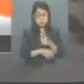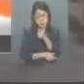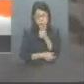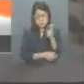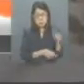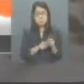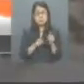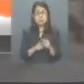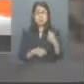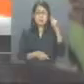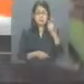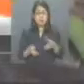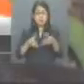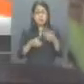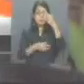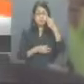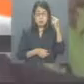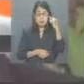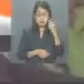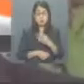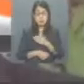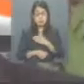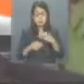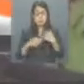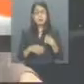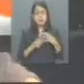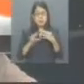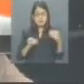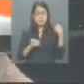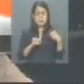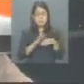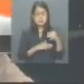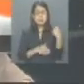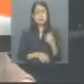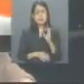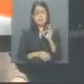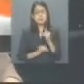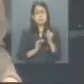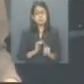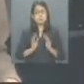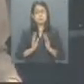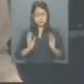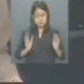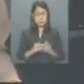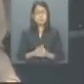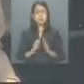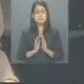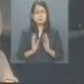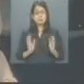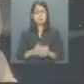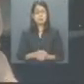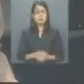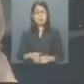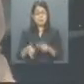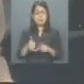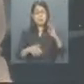โต้ของฝ่ายตรงข้ามได้ครับ โอเคค่ะสอบถามเพียงเท่านี้นะคะขอบพระคุณค่ะ สว ั สดีครับ ค่ะพันเอกยุทธนามเพชรม่ว